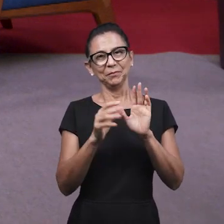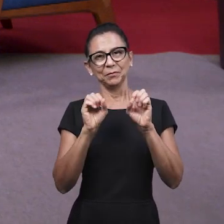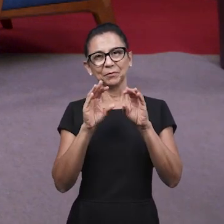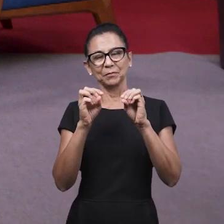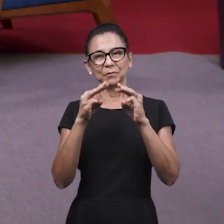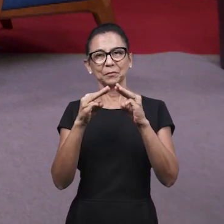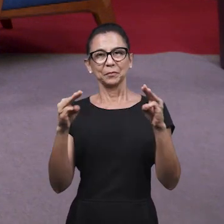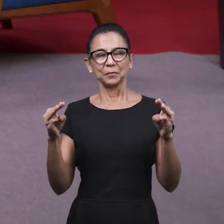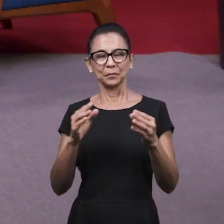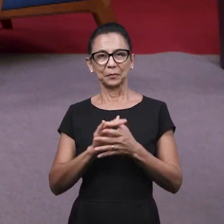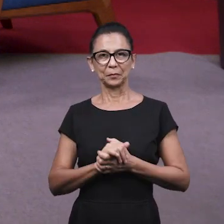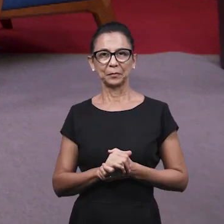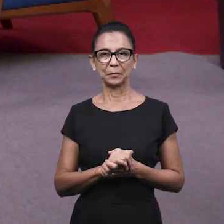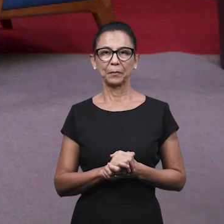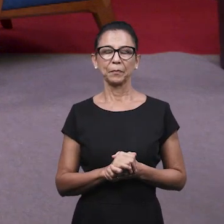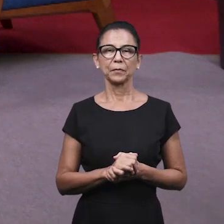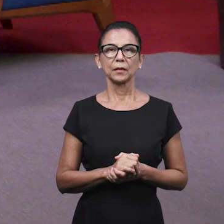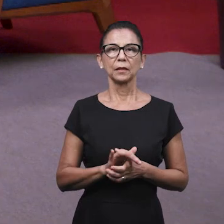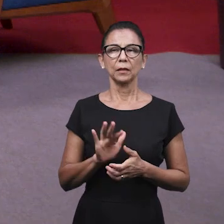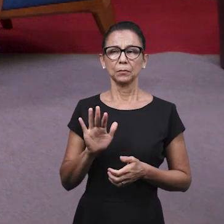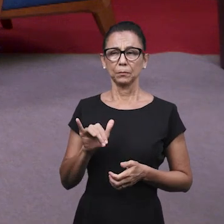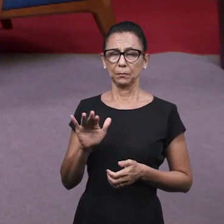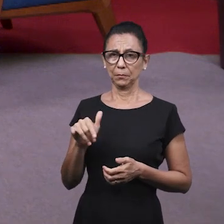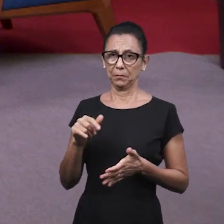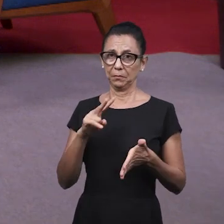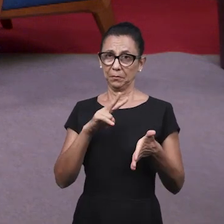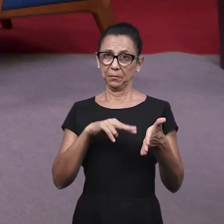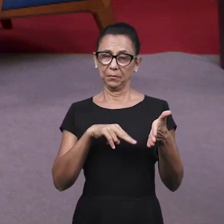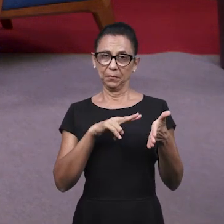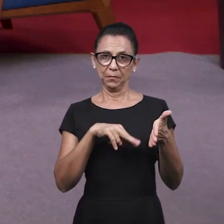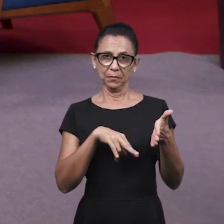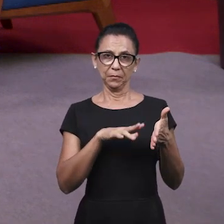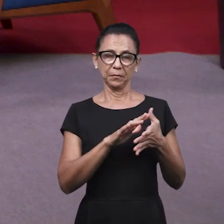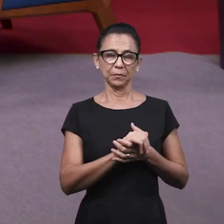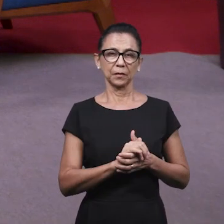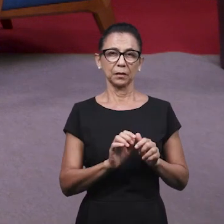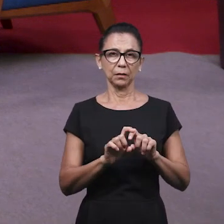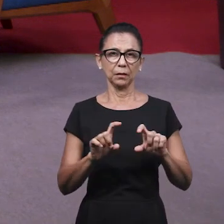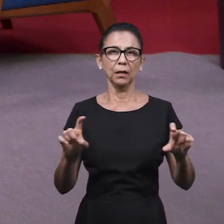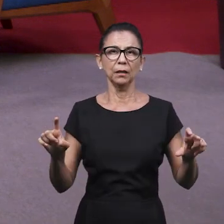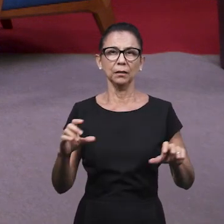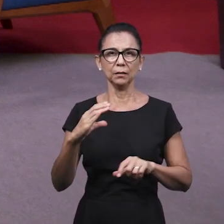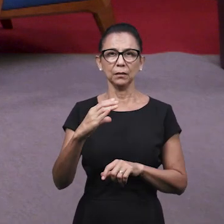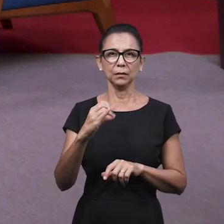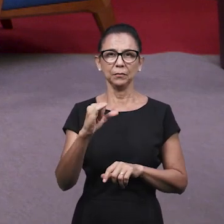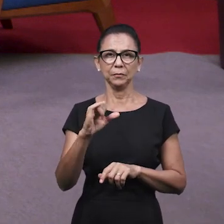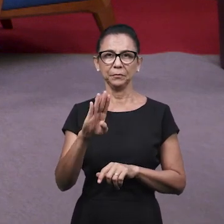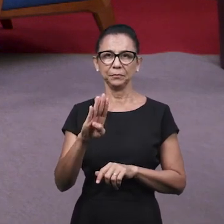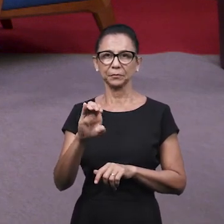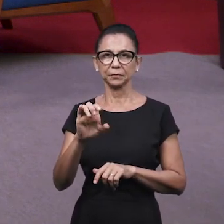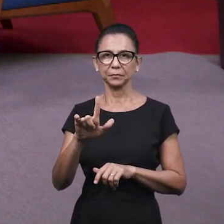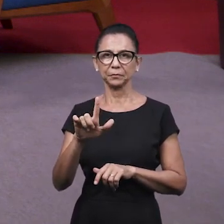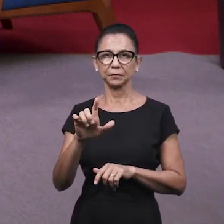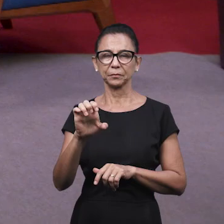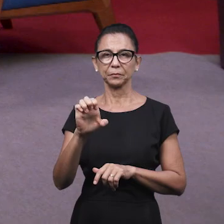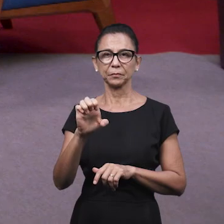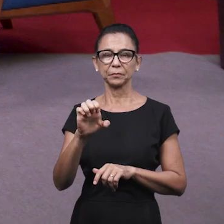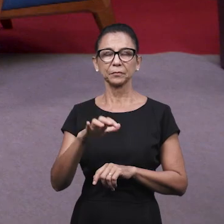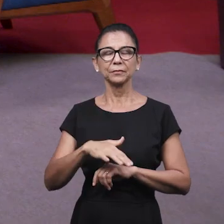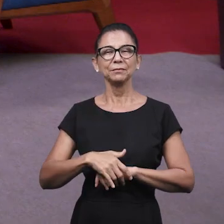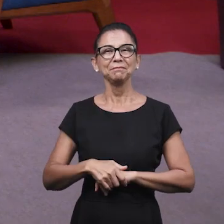Manaïm. Nous allons lire ici une composition envoyée par Sibel et Cristina de São Paulo, capital. Il dit,